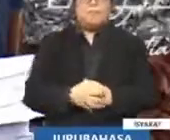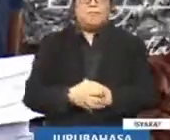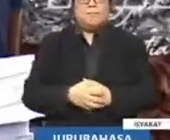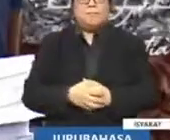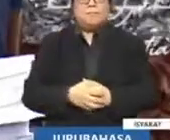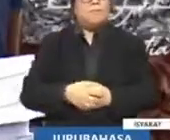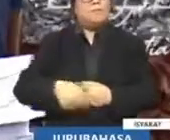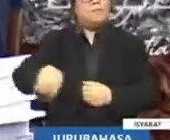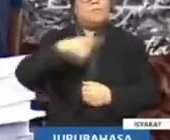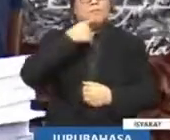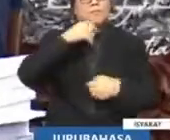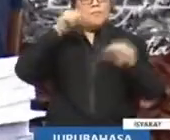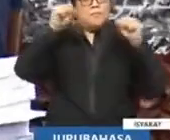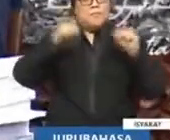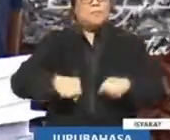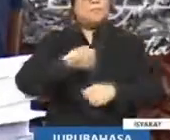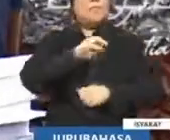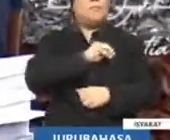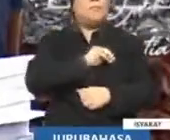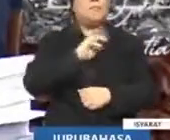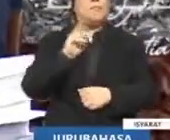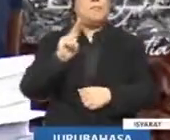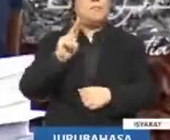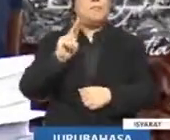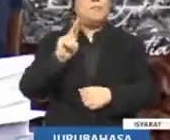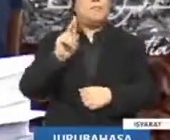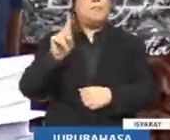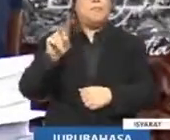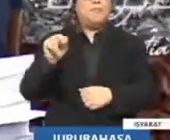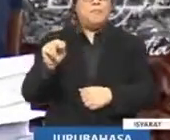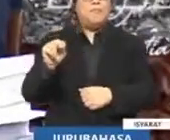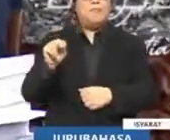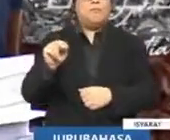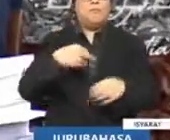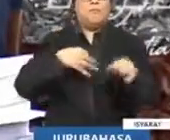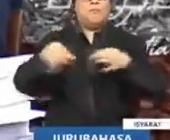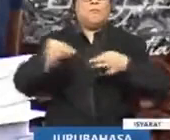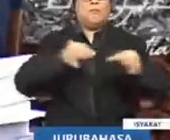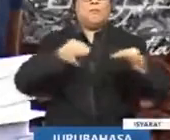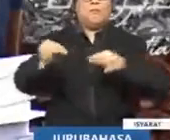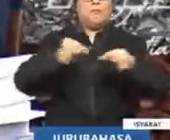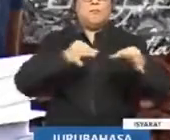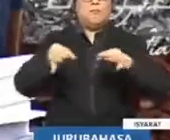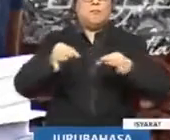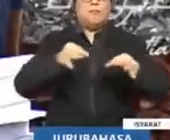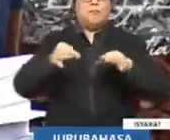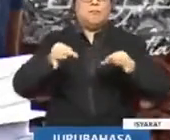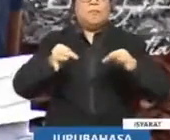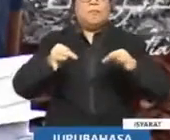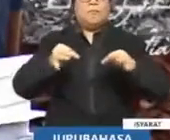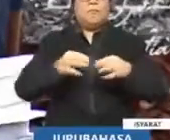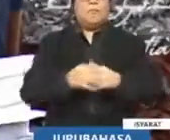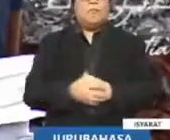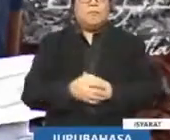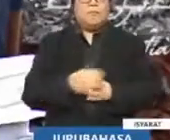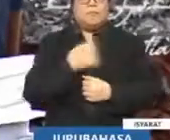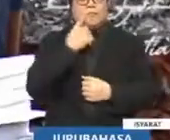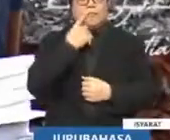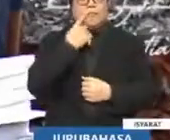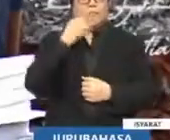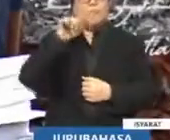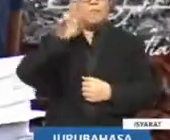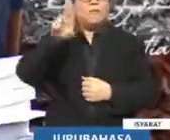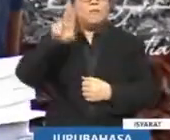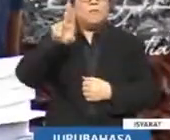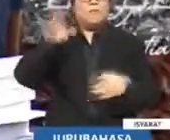telah membenarkan Menteri Dalam Negeri memberikan penerangan mengenai isu